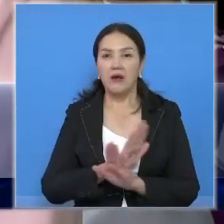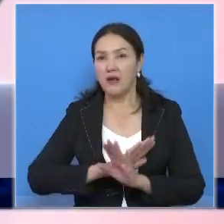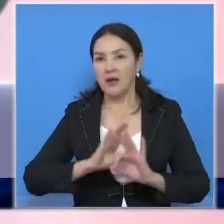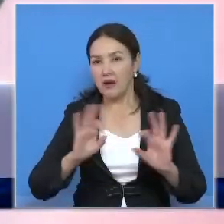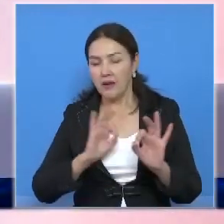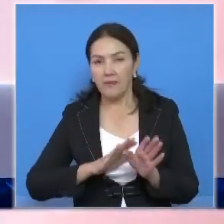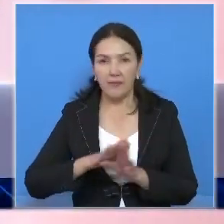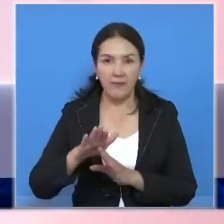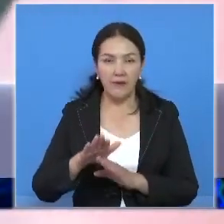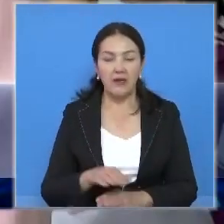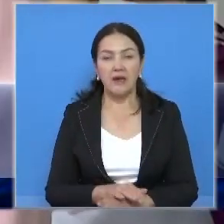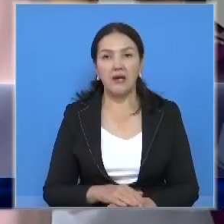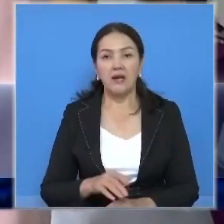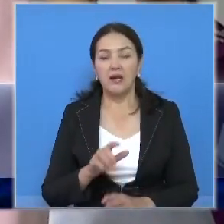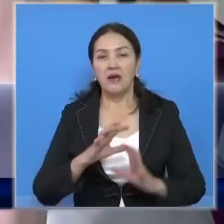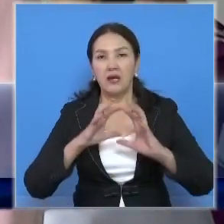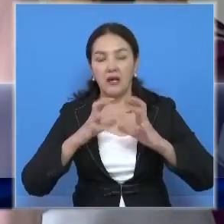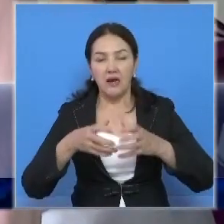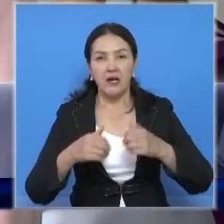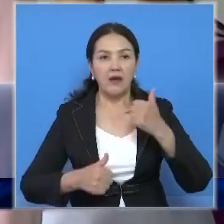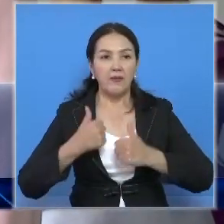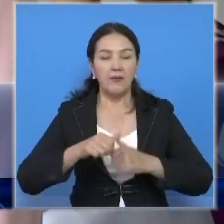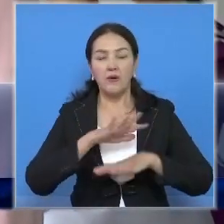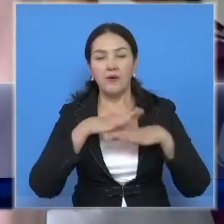болатын балаларымыз. Халықаралық байқау оғасын көп